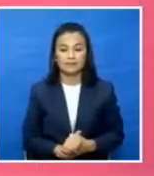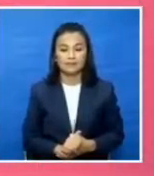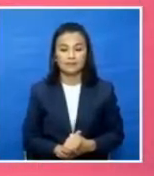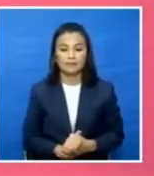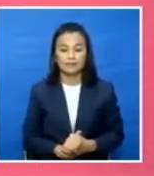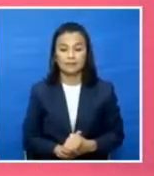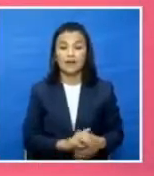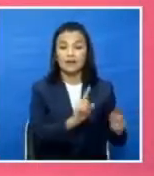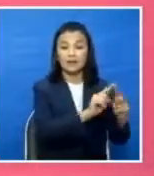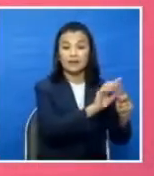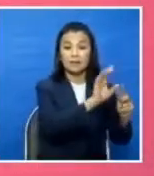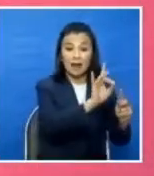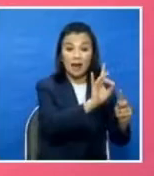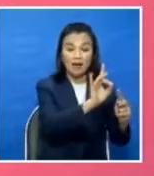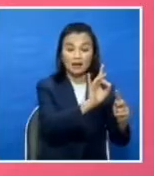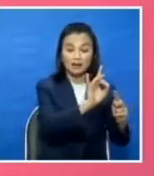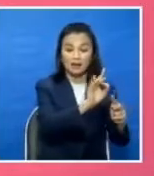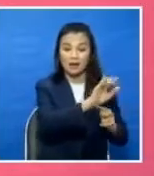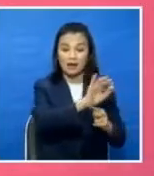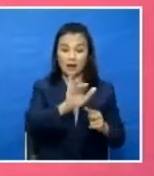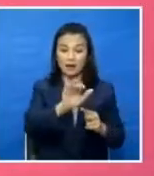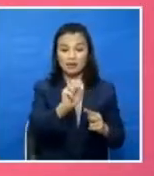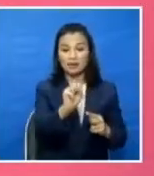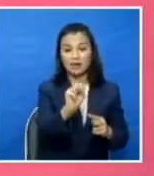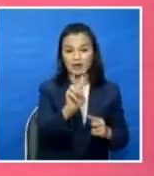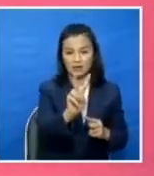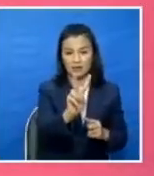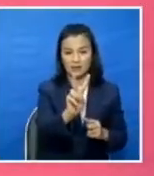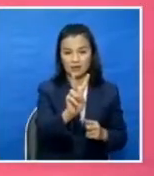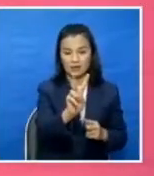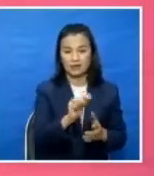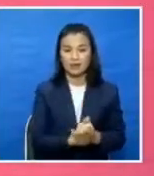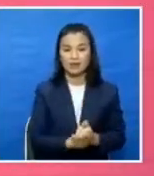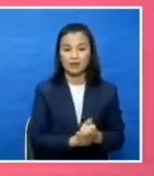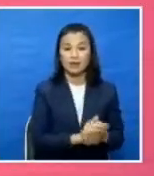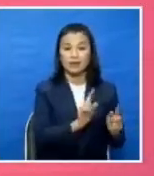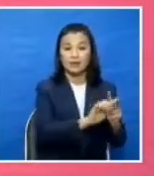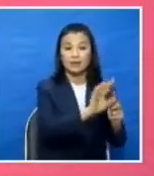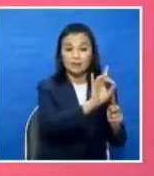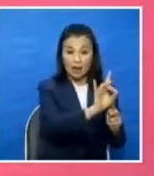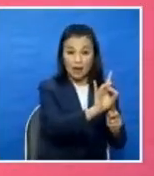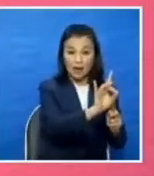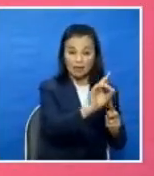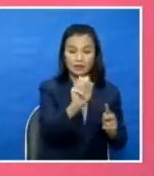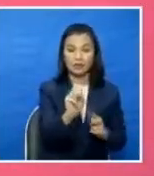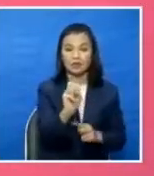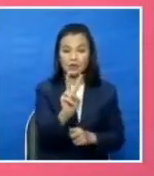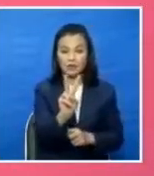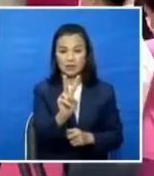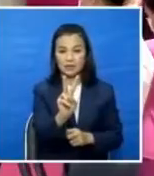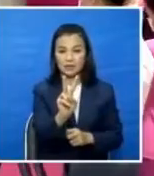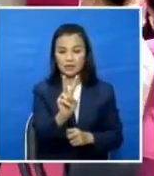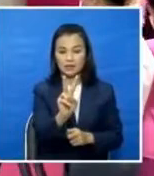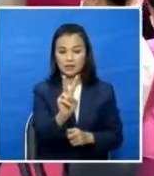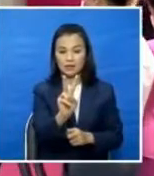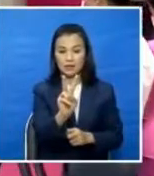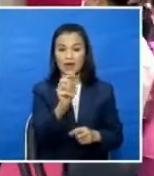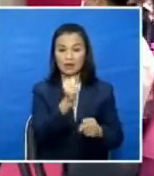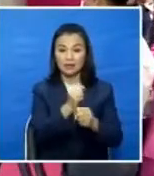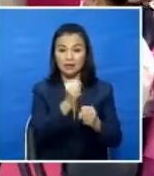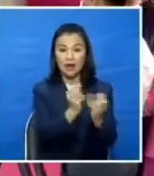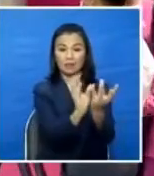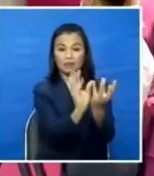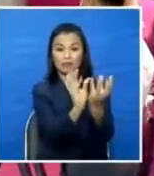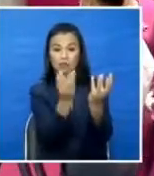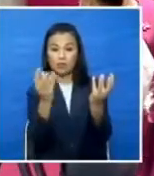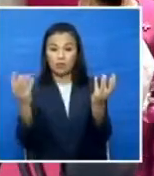ได้งวดที่8หมดอักษรสฤาษีงวดที่8หมดอักษรสฤาษีจะได้ทำการออกรางวั